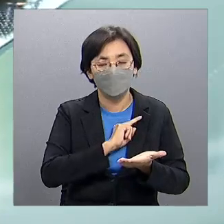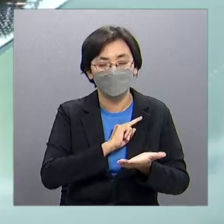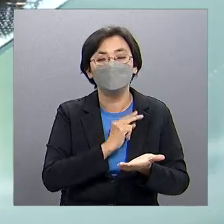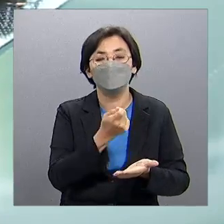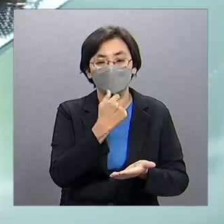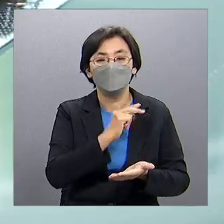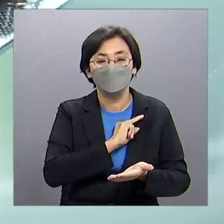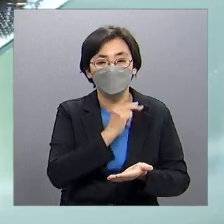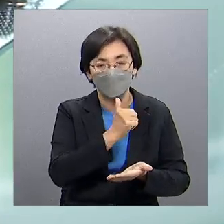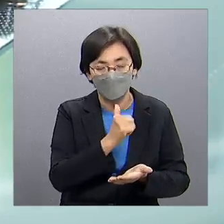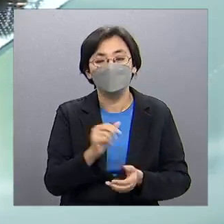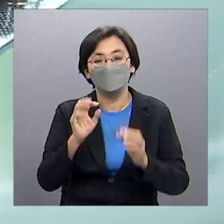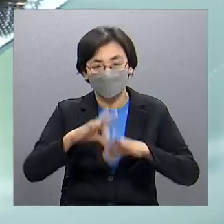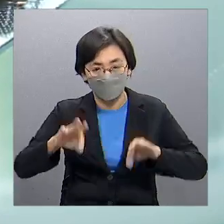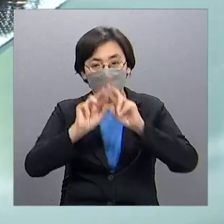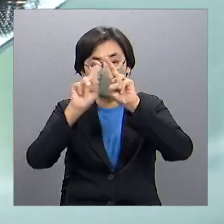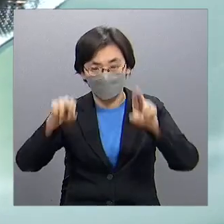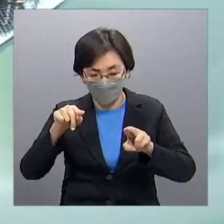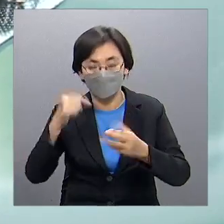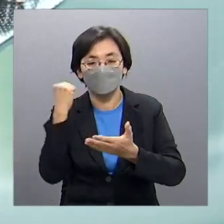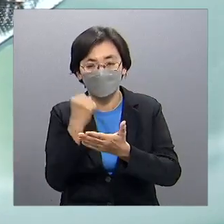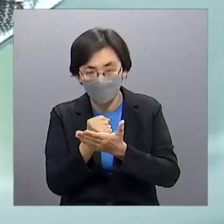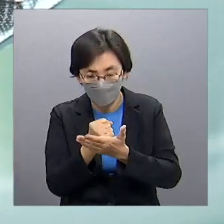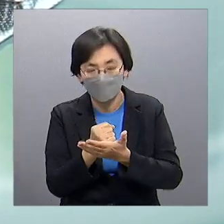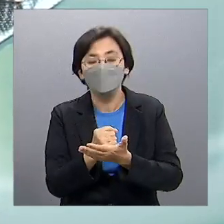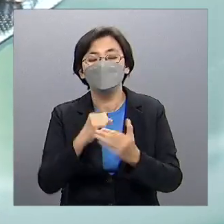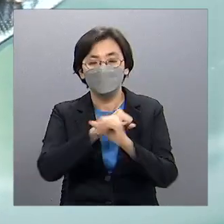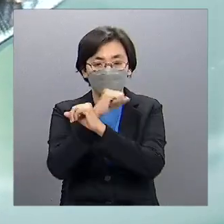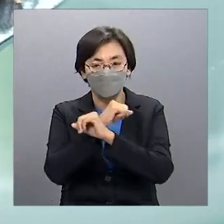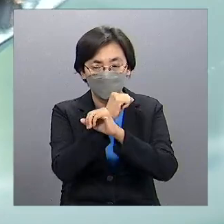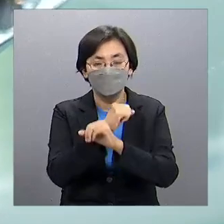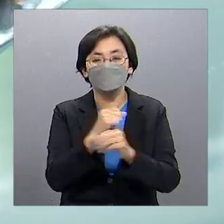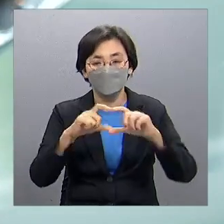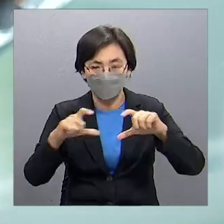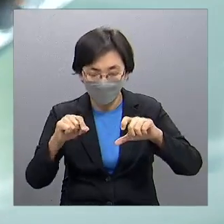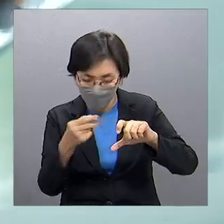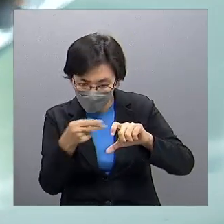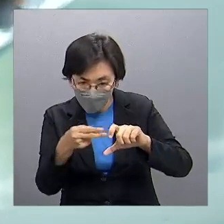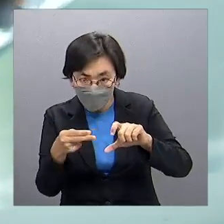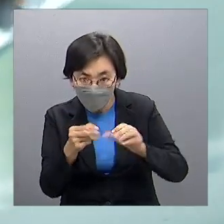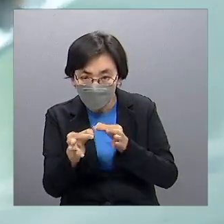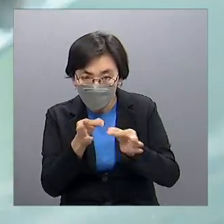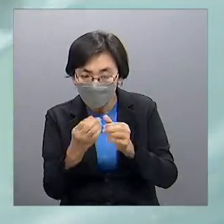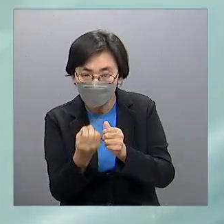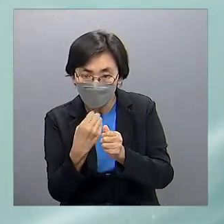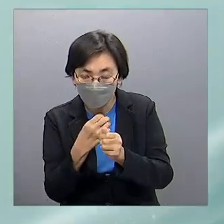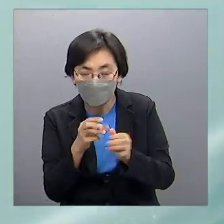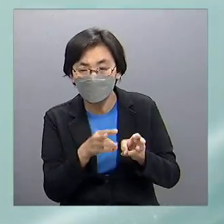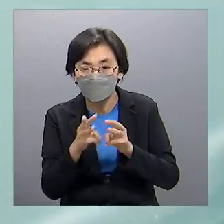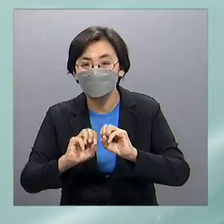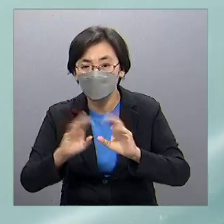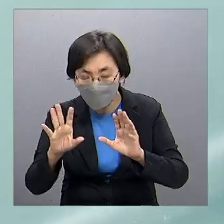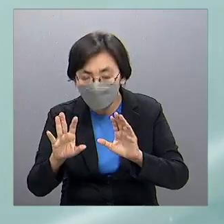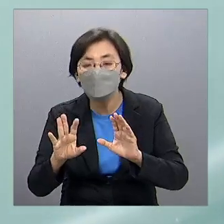งที่ได้มาตรฐานด้วยปลอดภัยม ี ฉลากแสดงให้เรียบร้อยมีอย.มีวิธีการใช้ปริมาณการใช้ให้เรียบร้อย